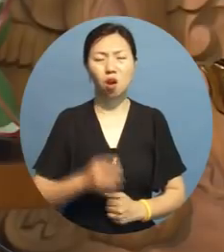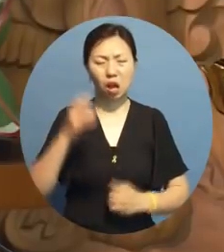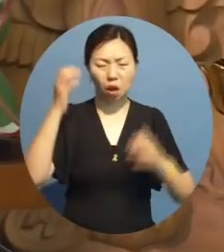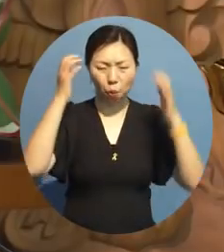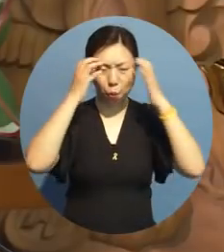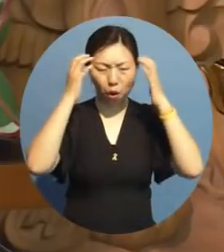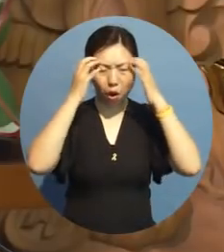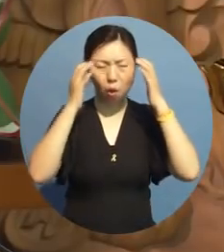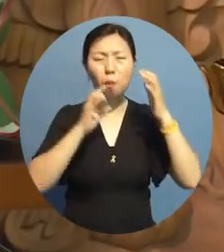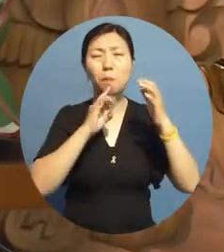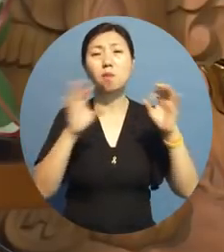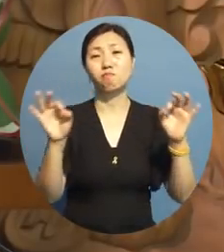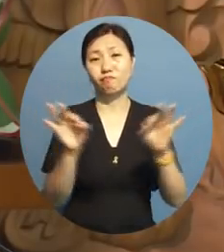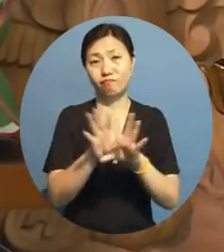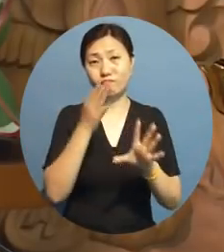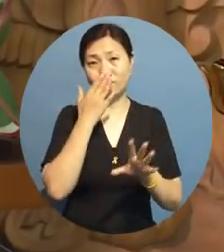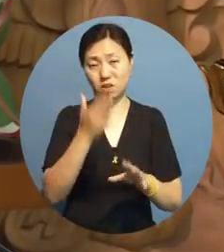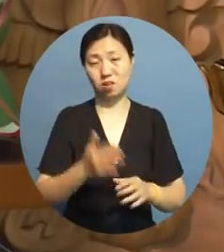괴로움만 없어지지.